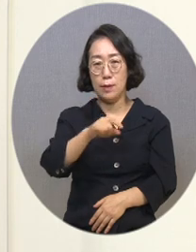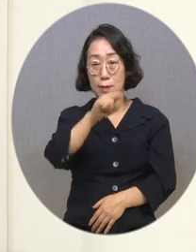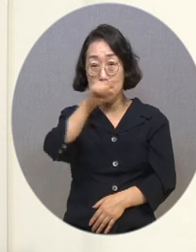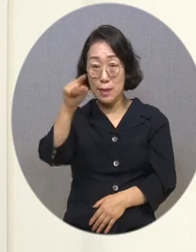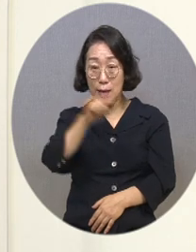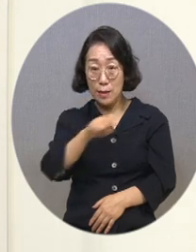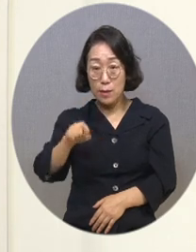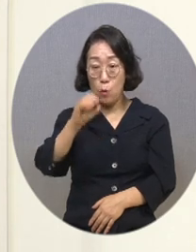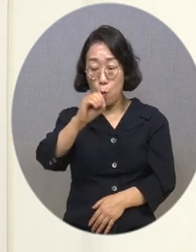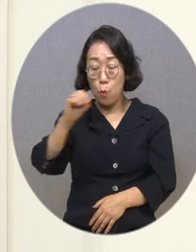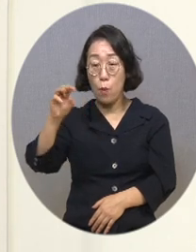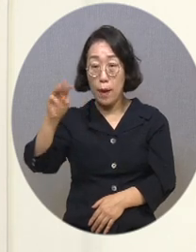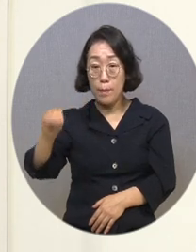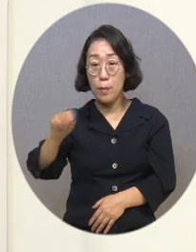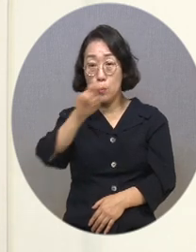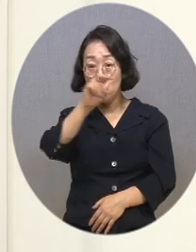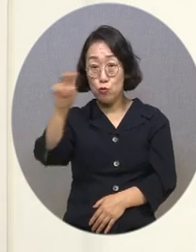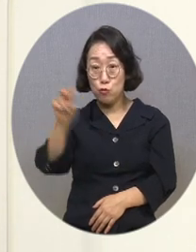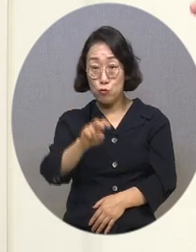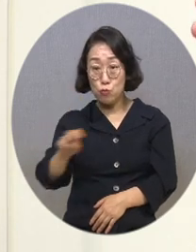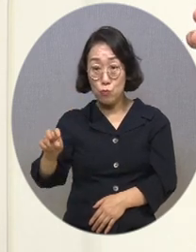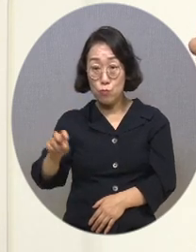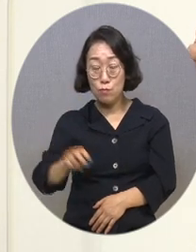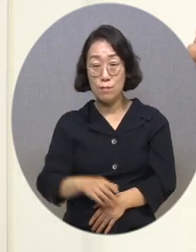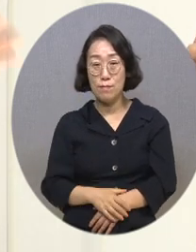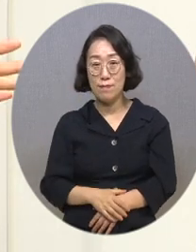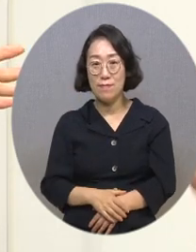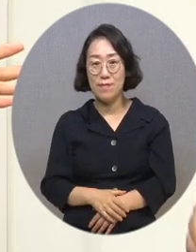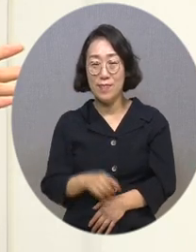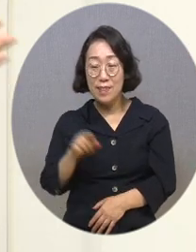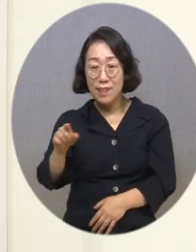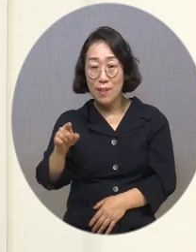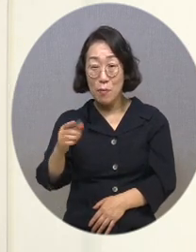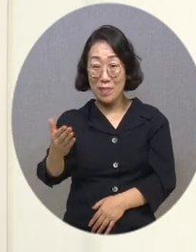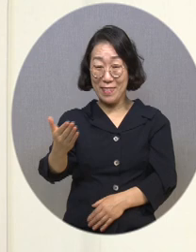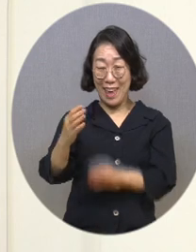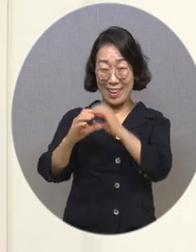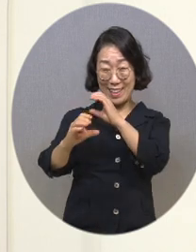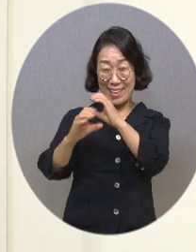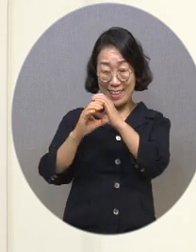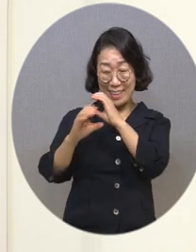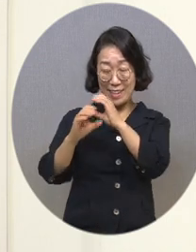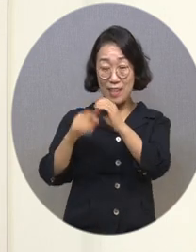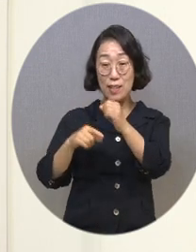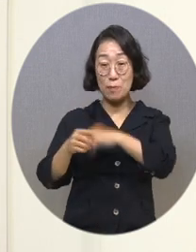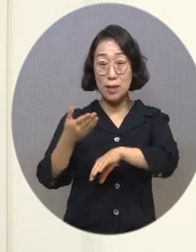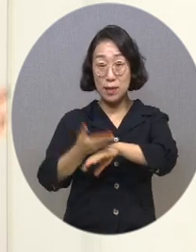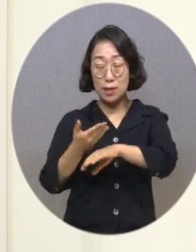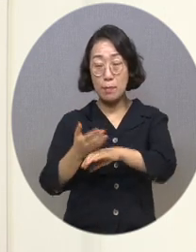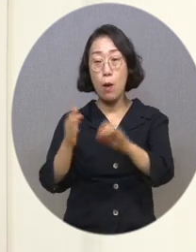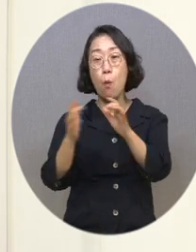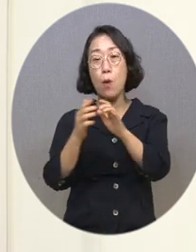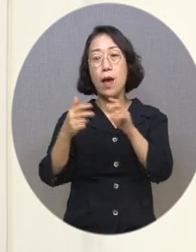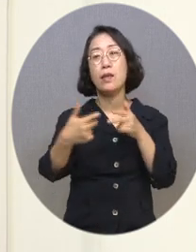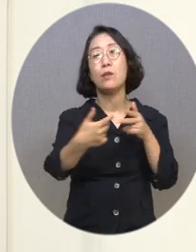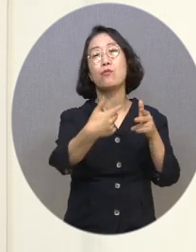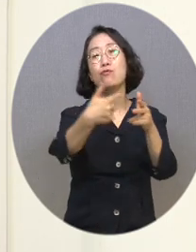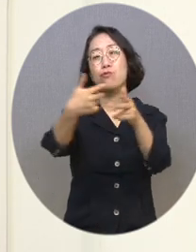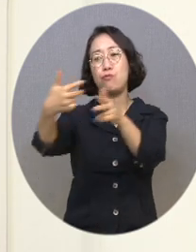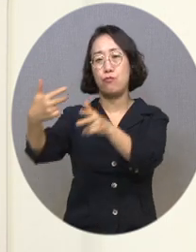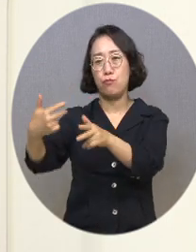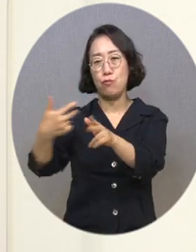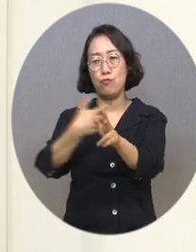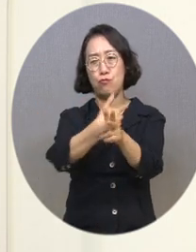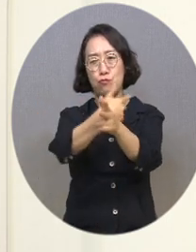ZOOM이라는 줌이라는 줌이라는 되게 네. 땡기고 밀고 네, 그런 뜻이지만 이 온라인 화상의